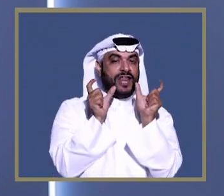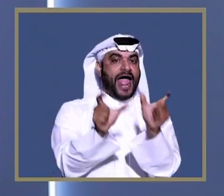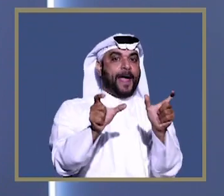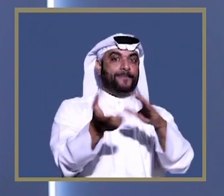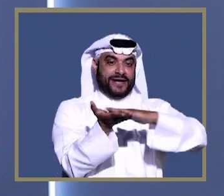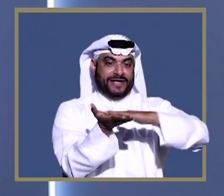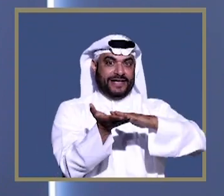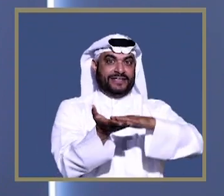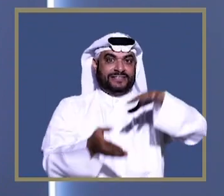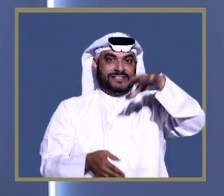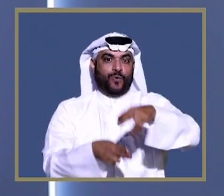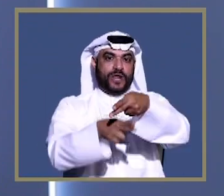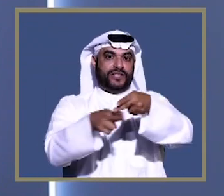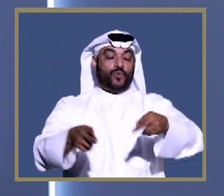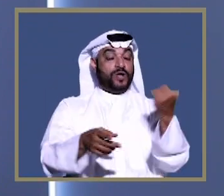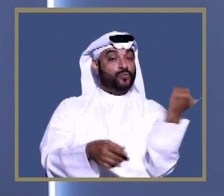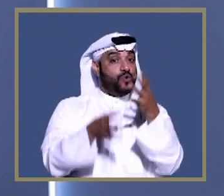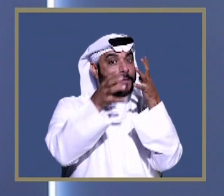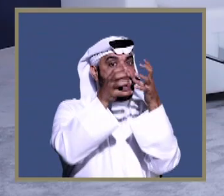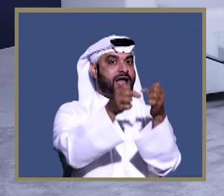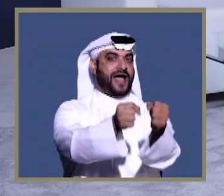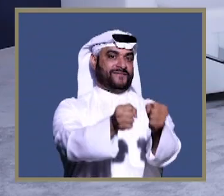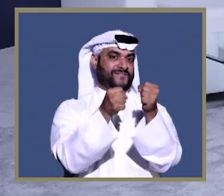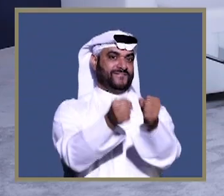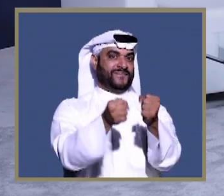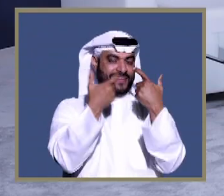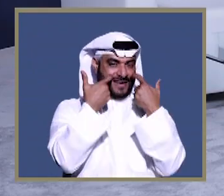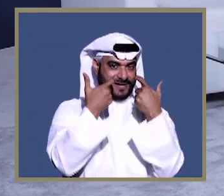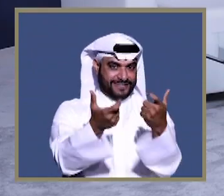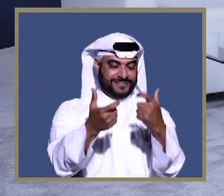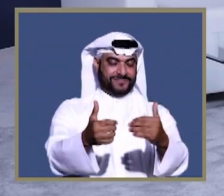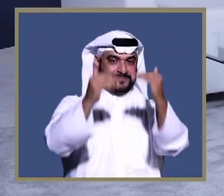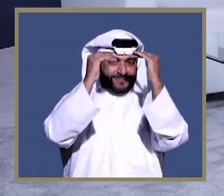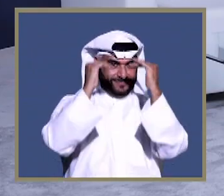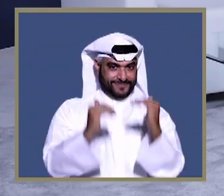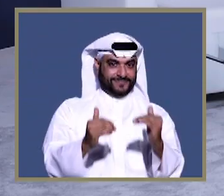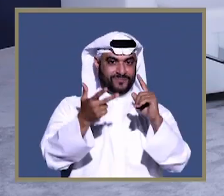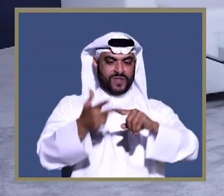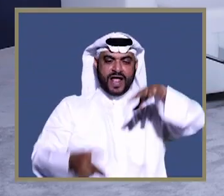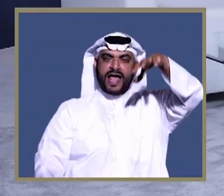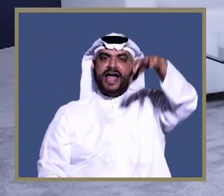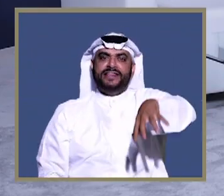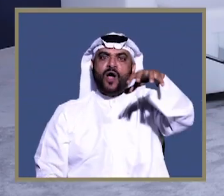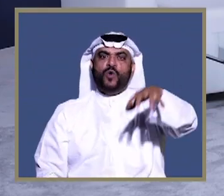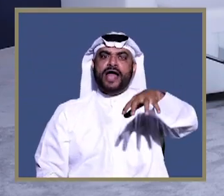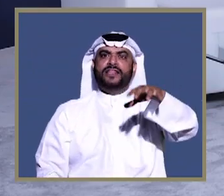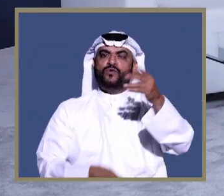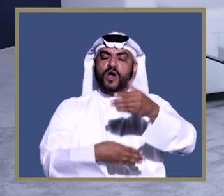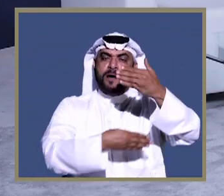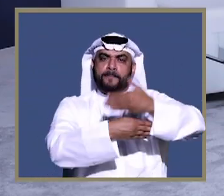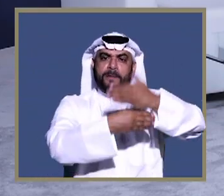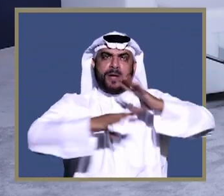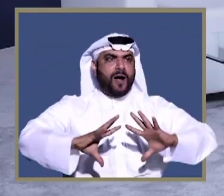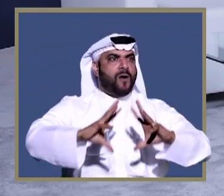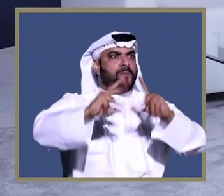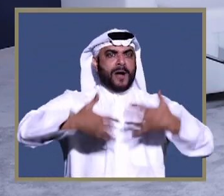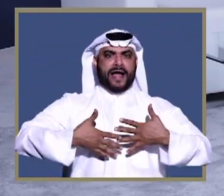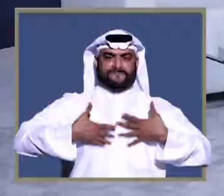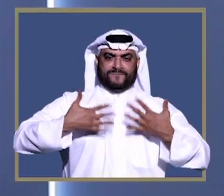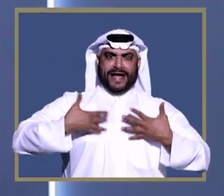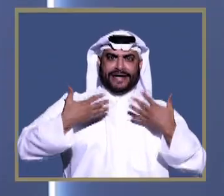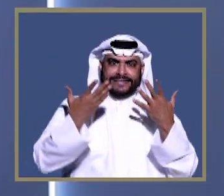أمن الوطن، يجب الحرص عليها. كذلك البلد بحاجة إلى مشروعات